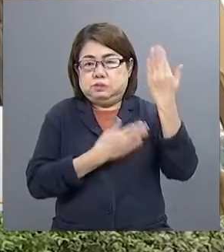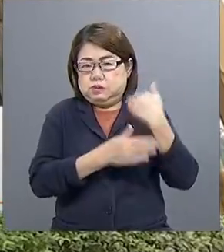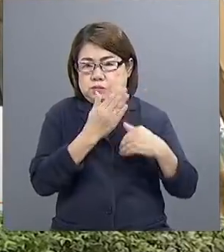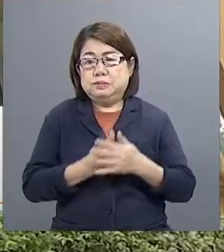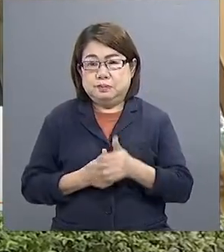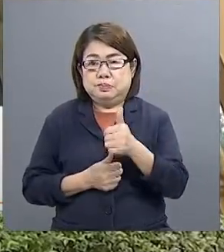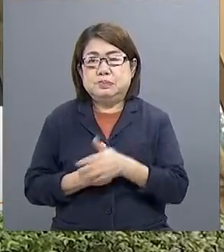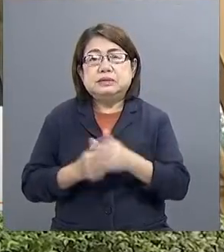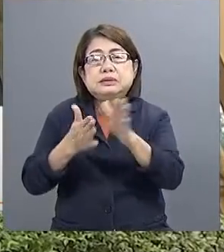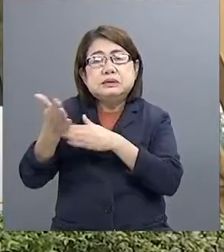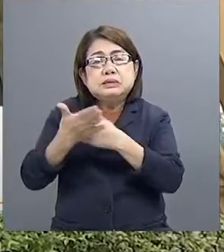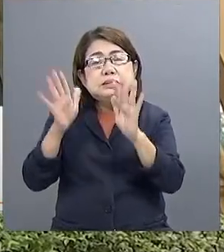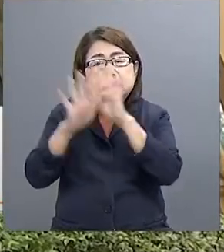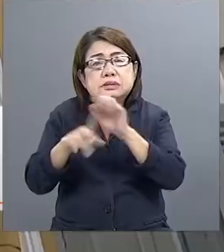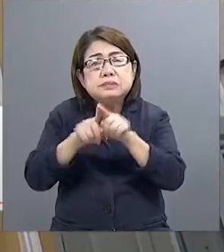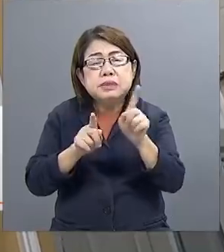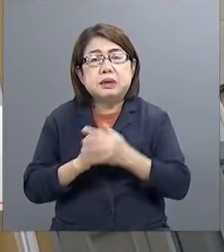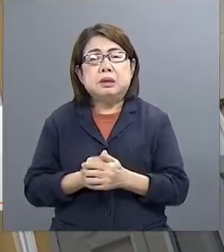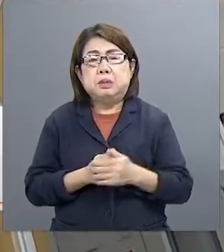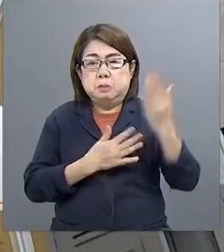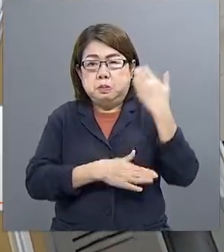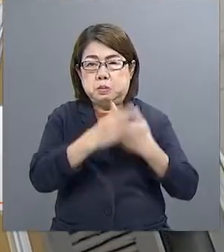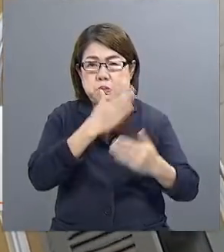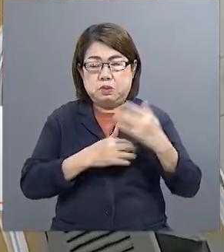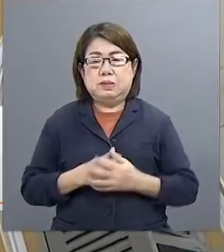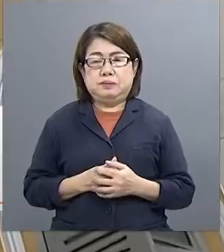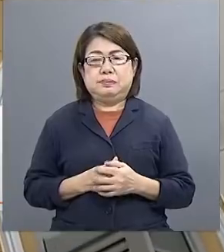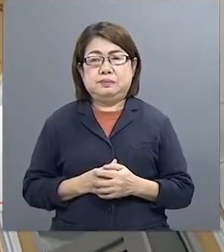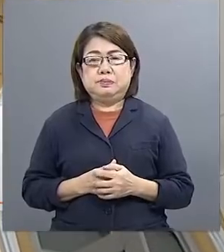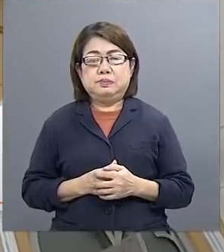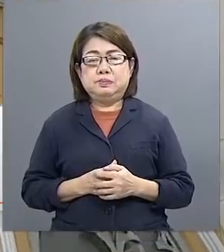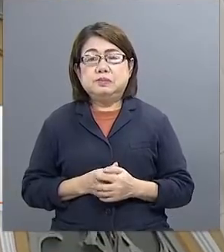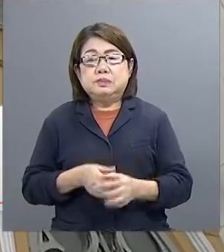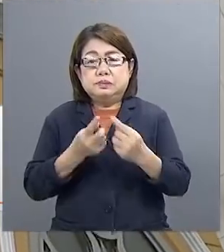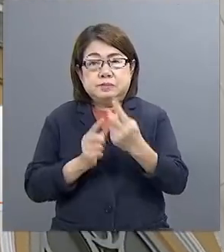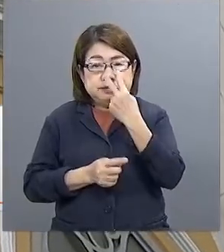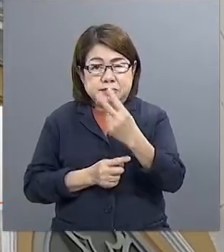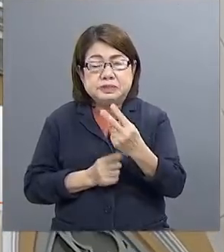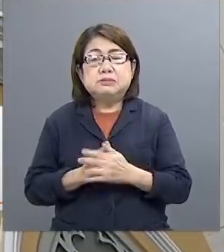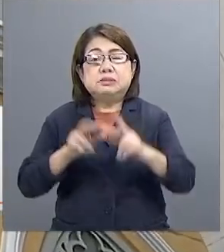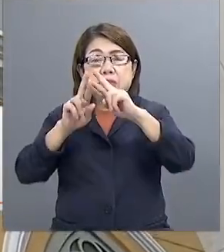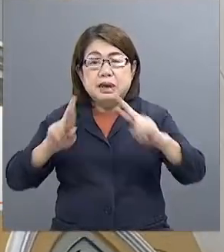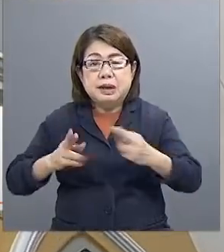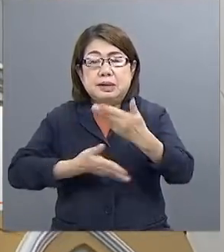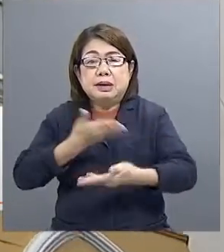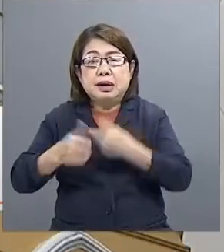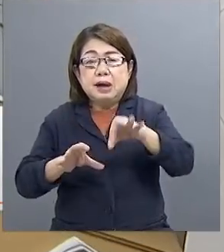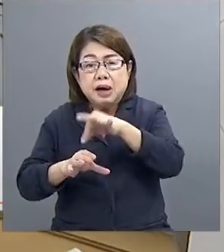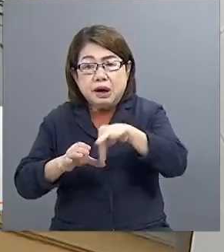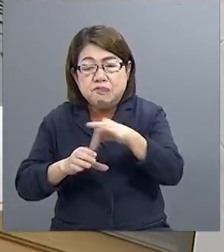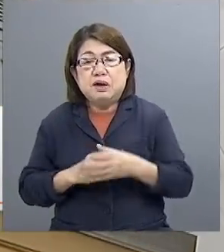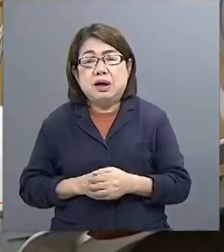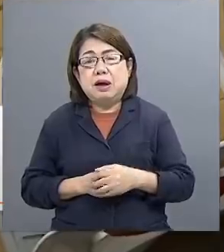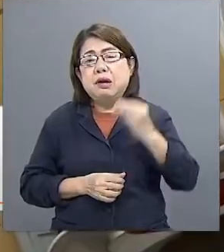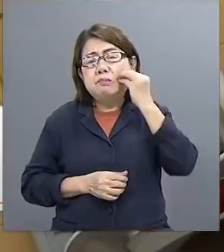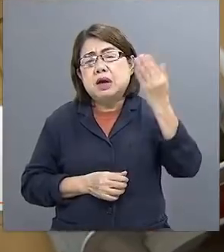นี้คือสีแบบแบบวินเทจค่ะนั้นแล้วมันที่อะดีแต่ที่อายุนี้เป็นร้านกาแฟนะครับเออเป็นบ้านเก่าที่ถูก